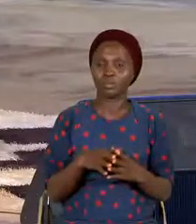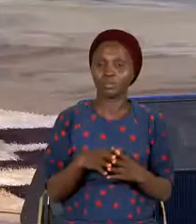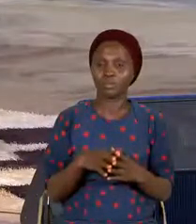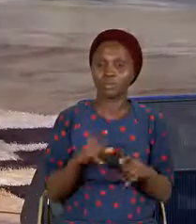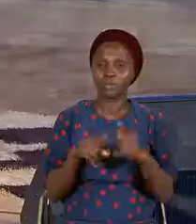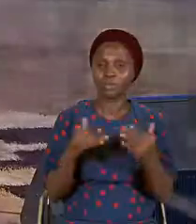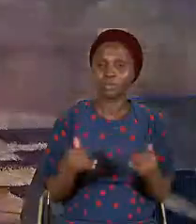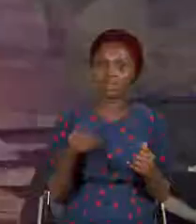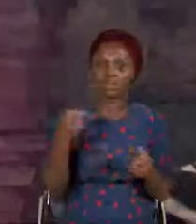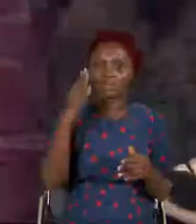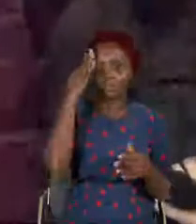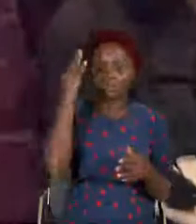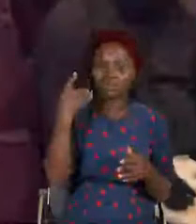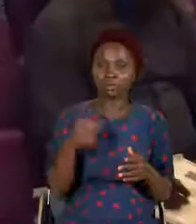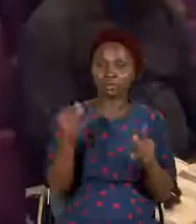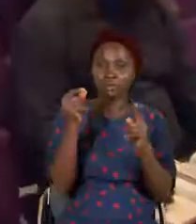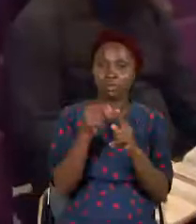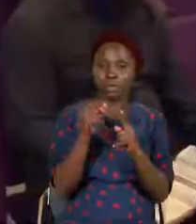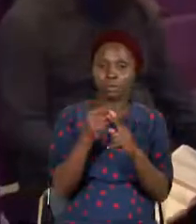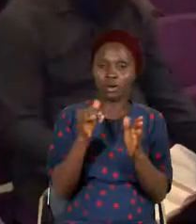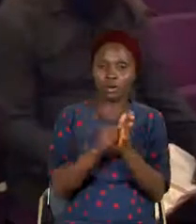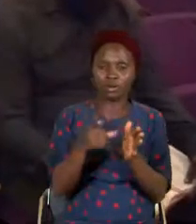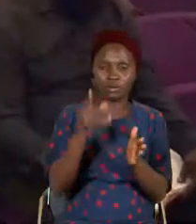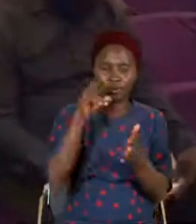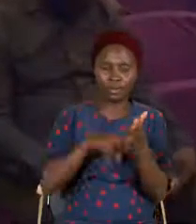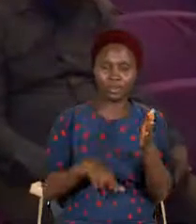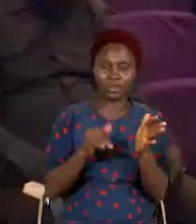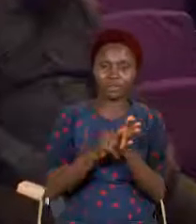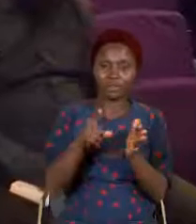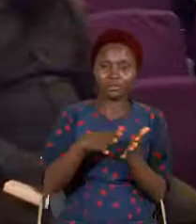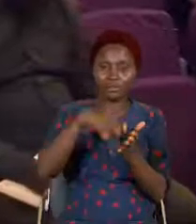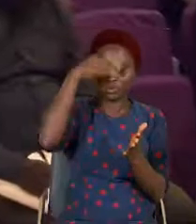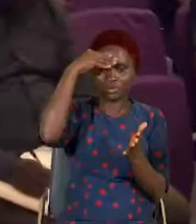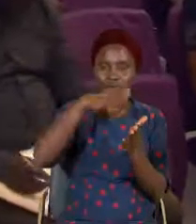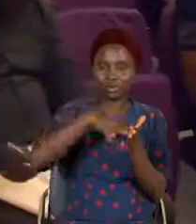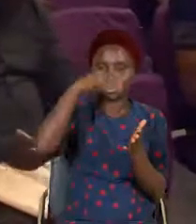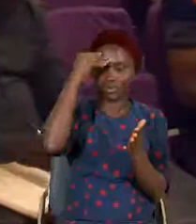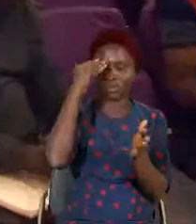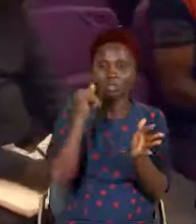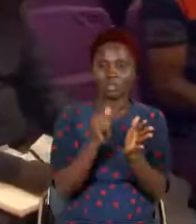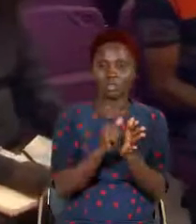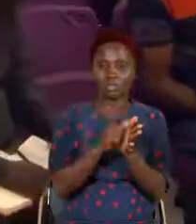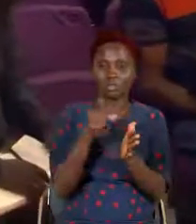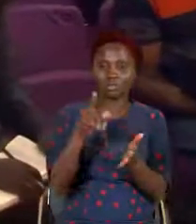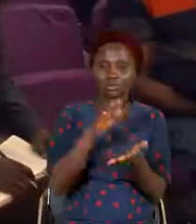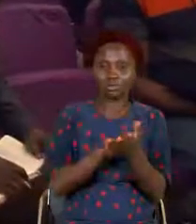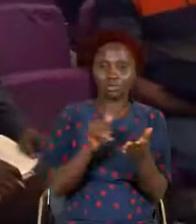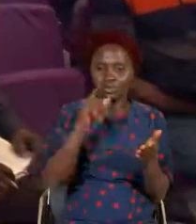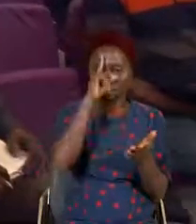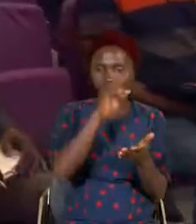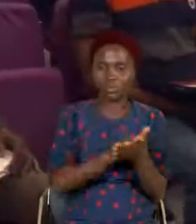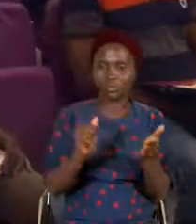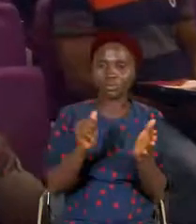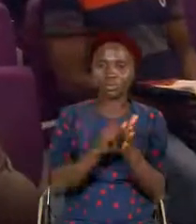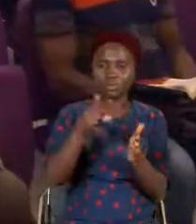maintenant, la connaissance de la parole que nous lisons, que vous étudiez, que vous croyez, que